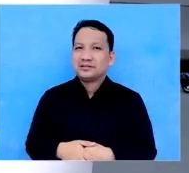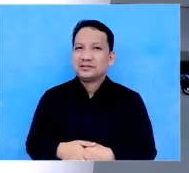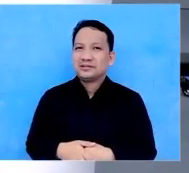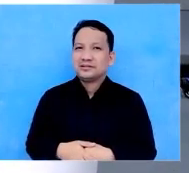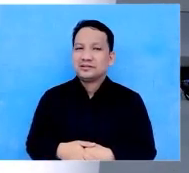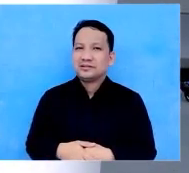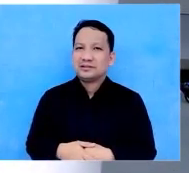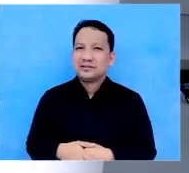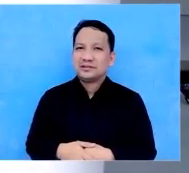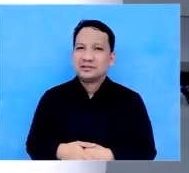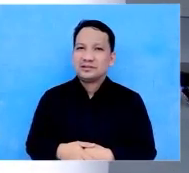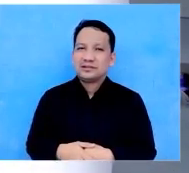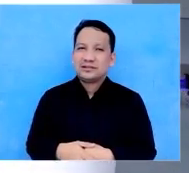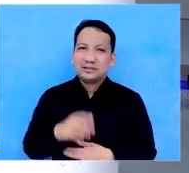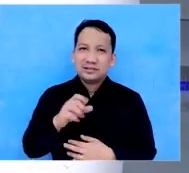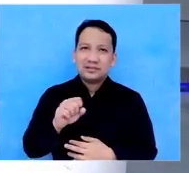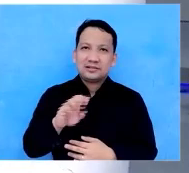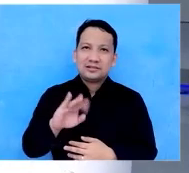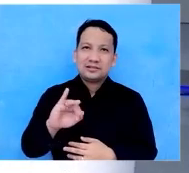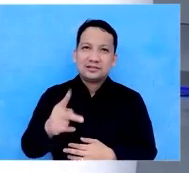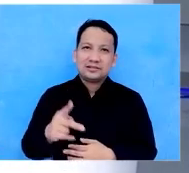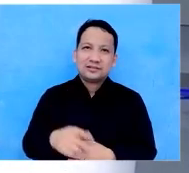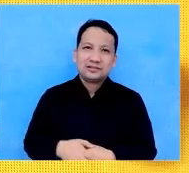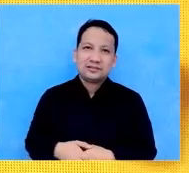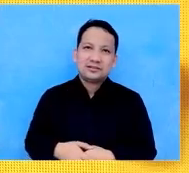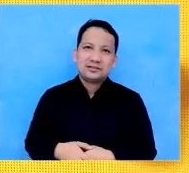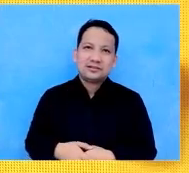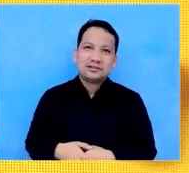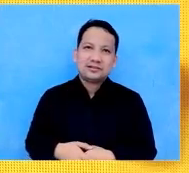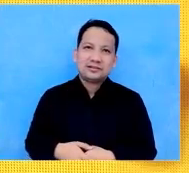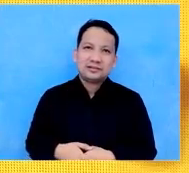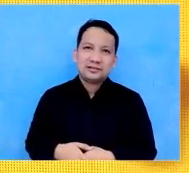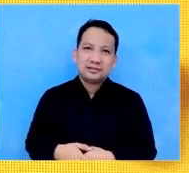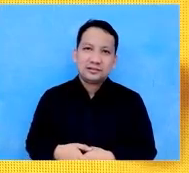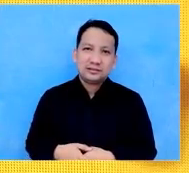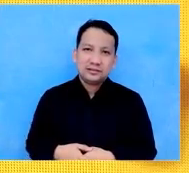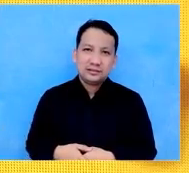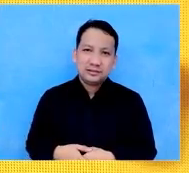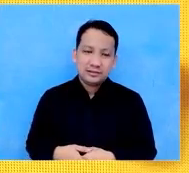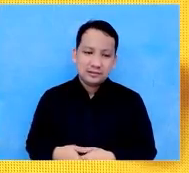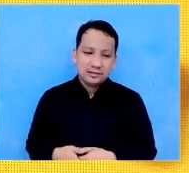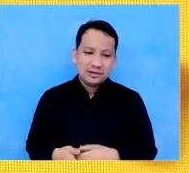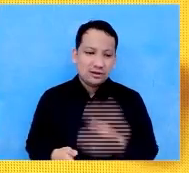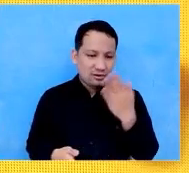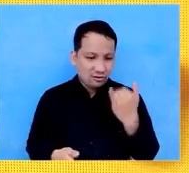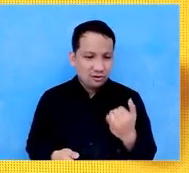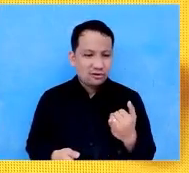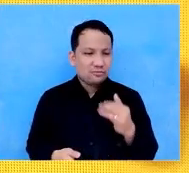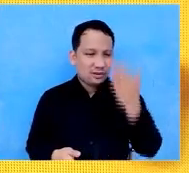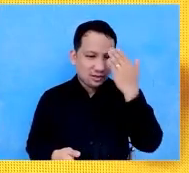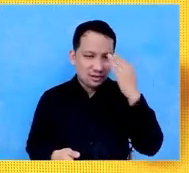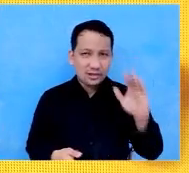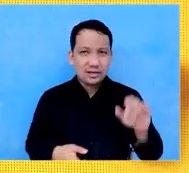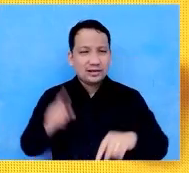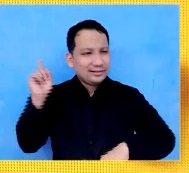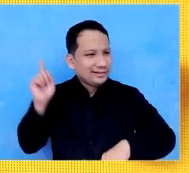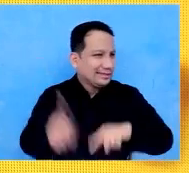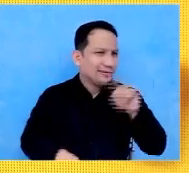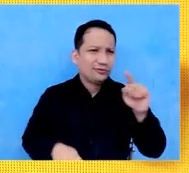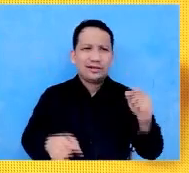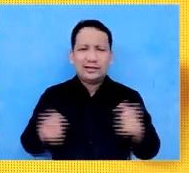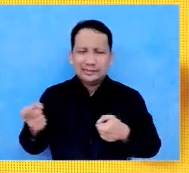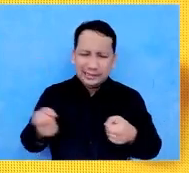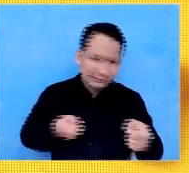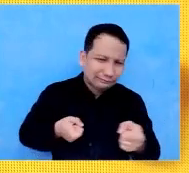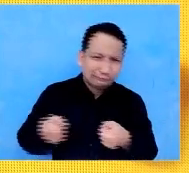insight. Yung sabik, pwede ba namin marinig? Sige. Dahil hindi ko na kayang